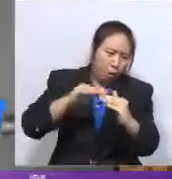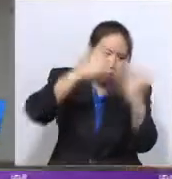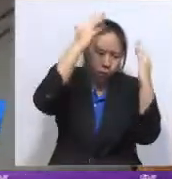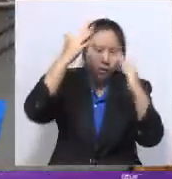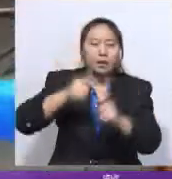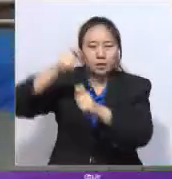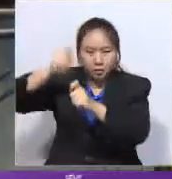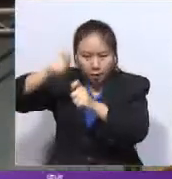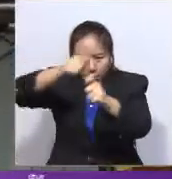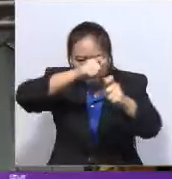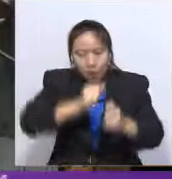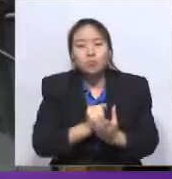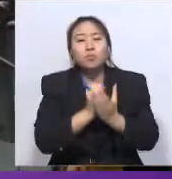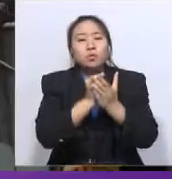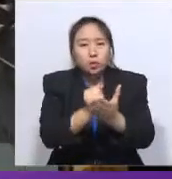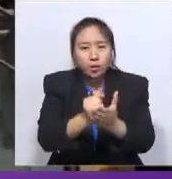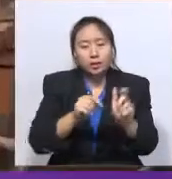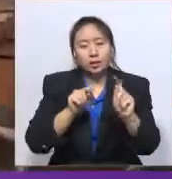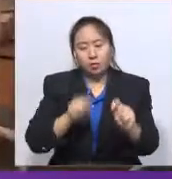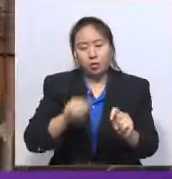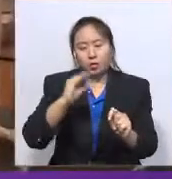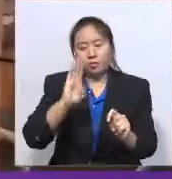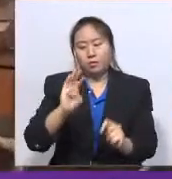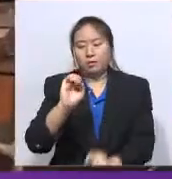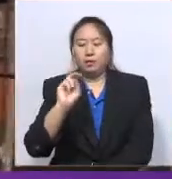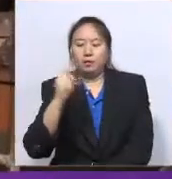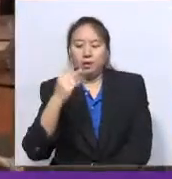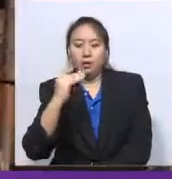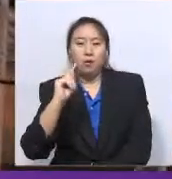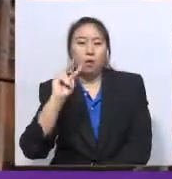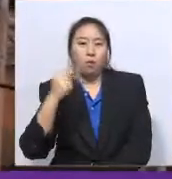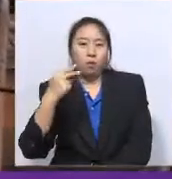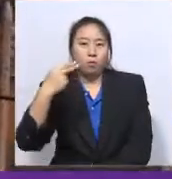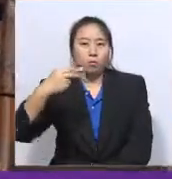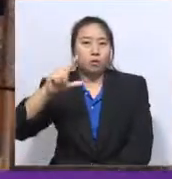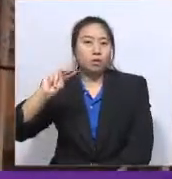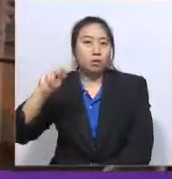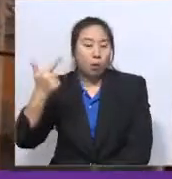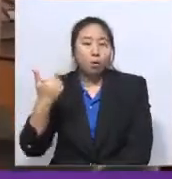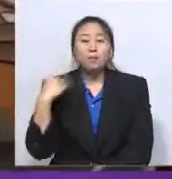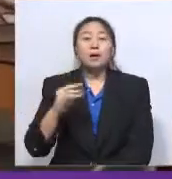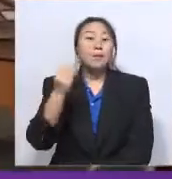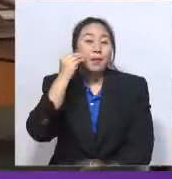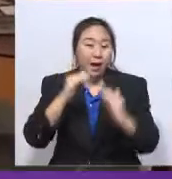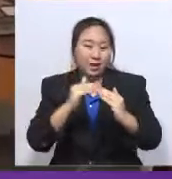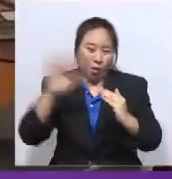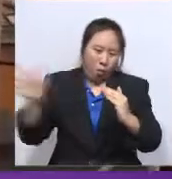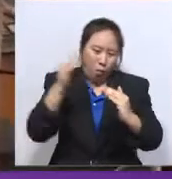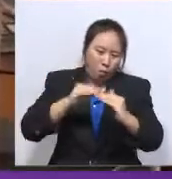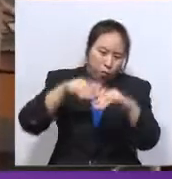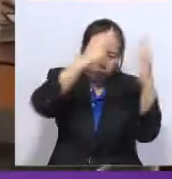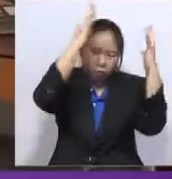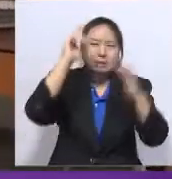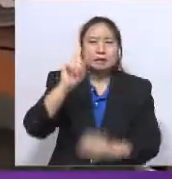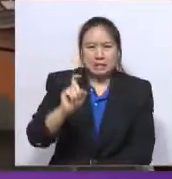พายุฤดูร้อนในตำบลบึงโขงหลงนะคะซึ่งถูกลมพัดหลังคาได้รับความเสียหายจำนวนหนึ่งหลังค่ะแล้วก็เ